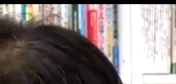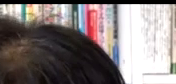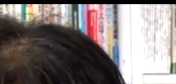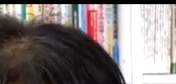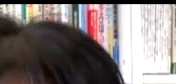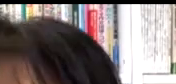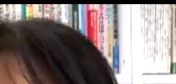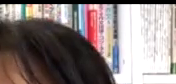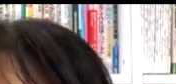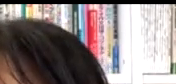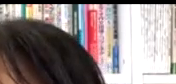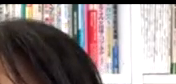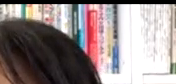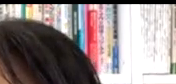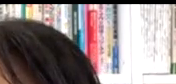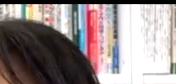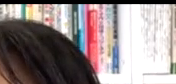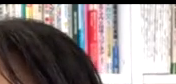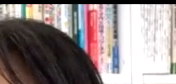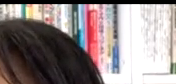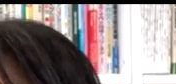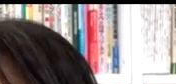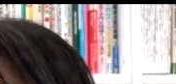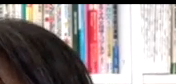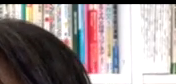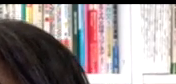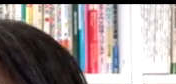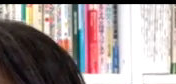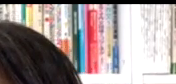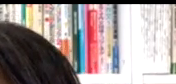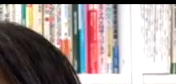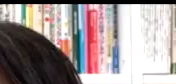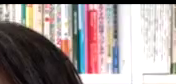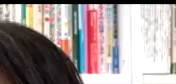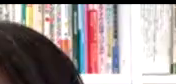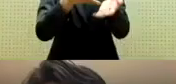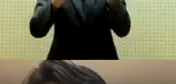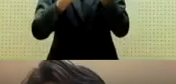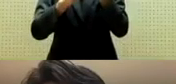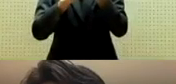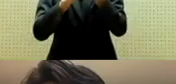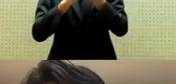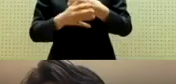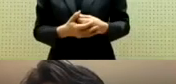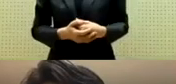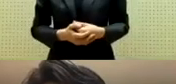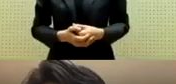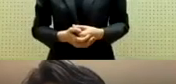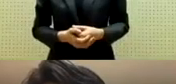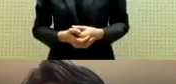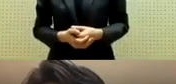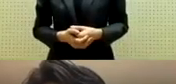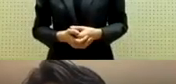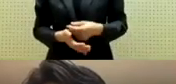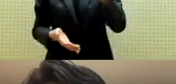うかというのを考える授業をやりました。それで、例えばですね、ちょっと共有させていただくと、まあ、